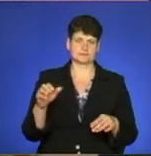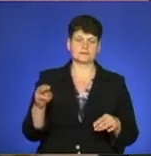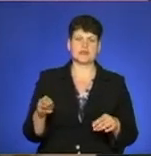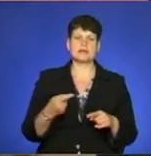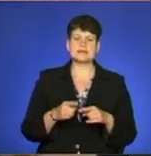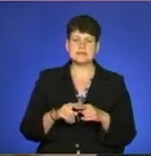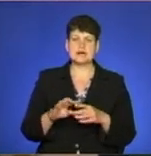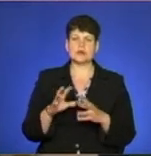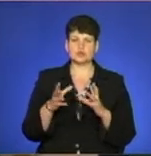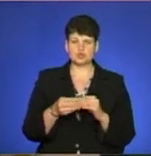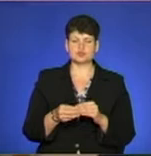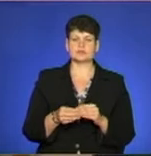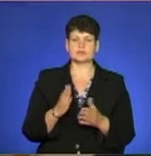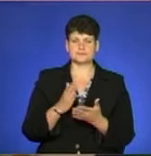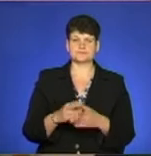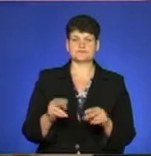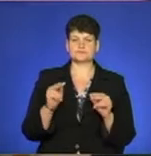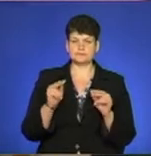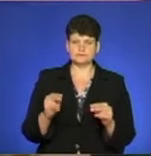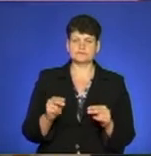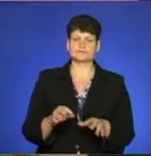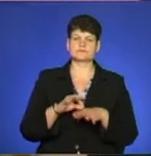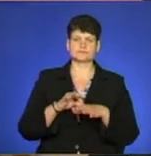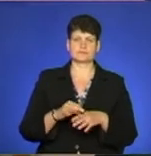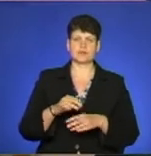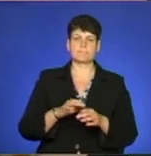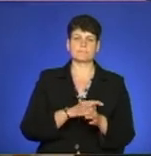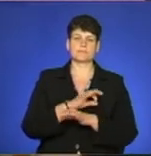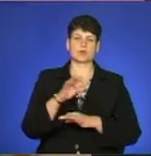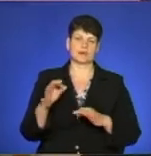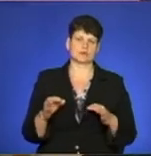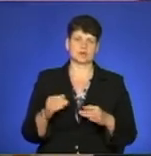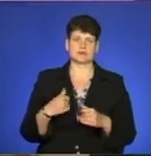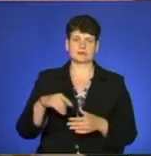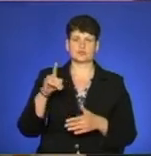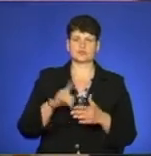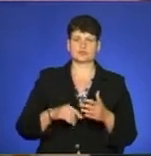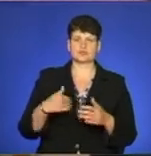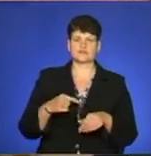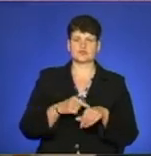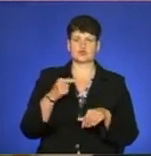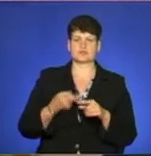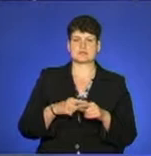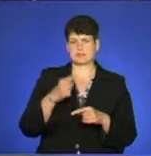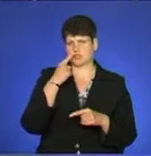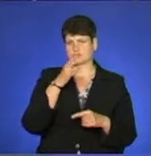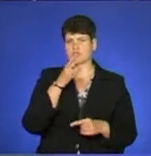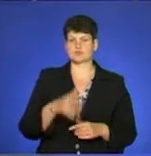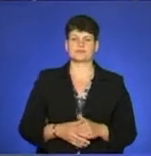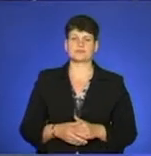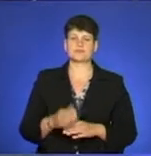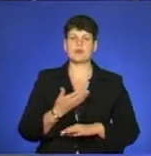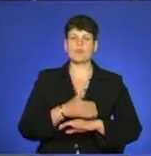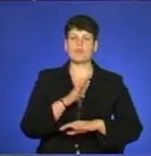сума цілком виправдана з точки зору реалізації проєктів. Я сподіваюся, що ми відчуємо це в найближчому часі. Польська